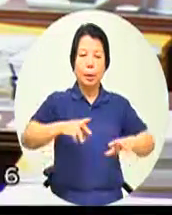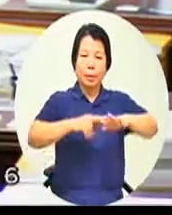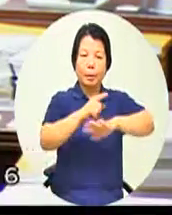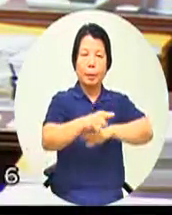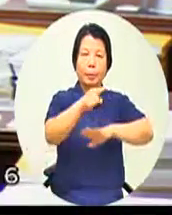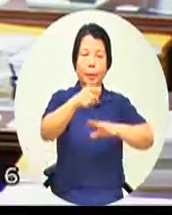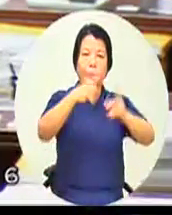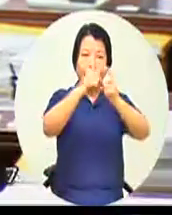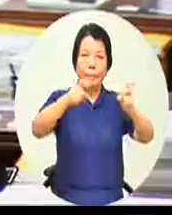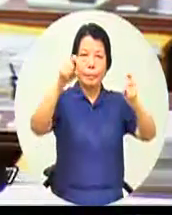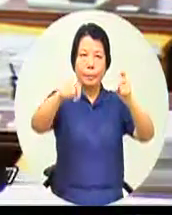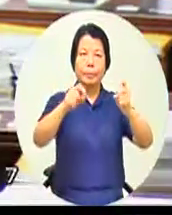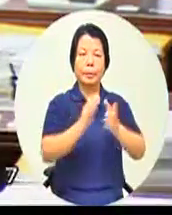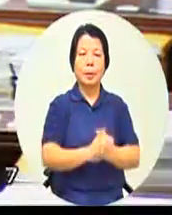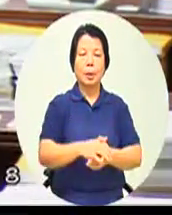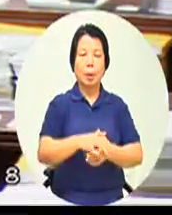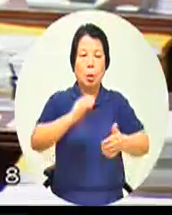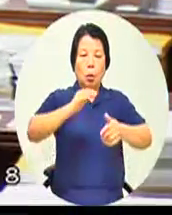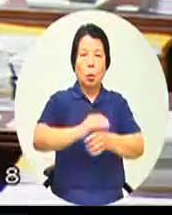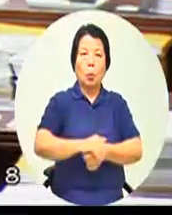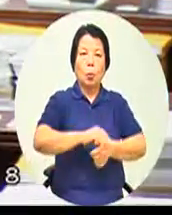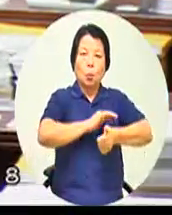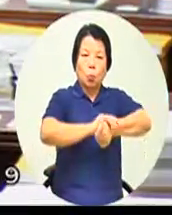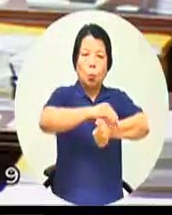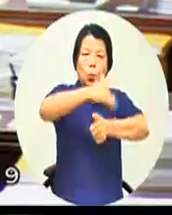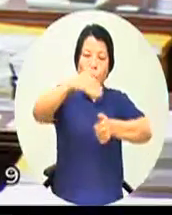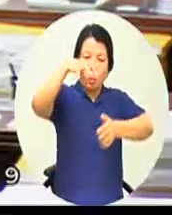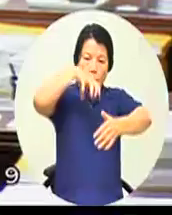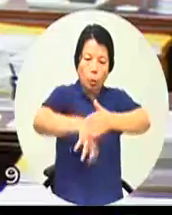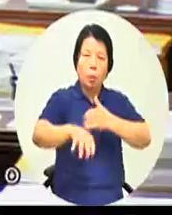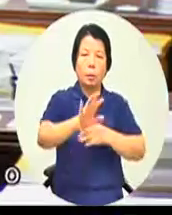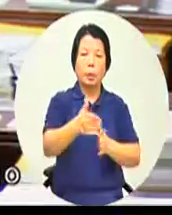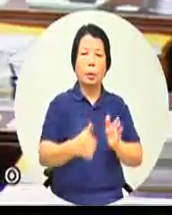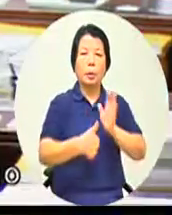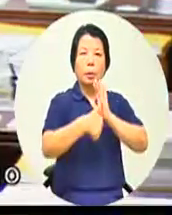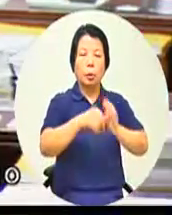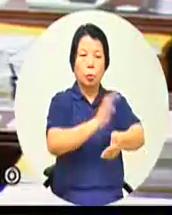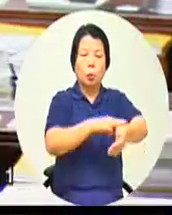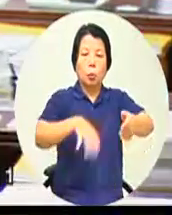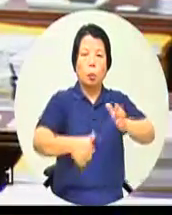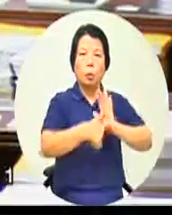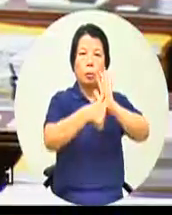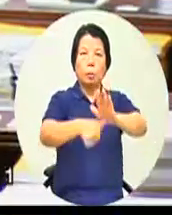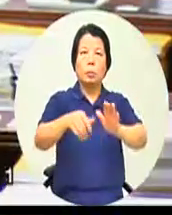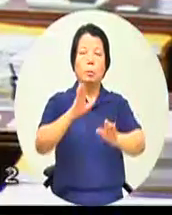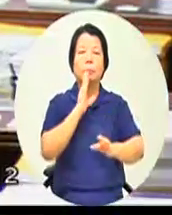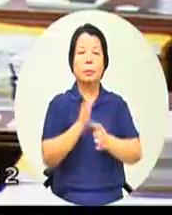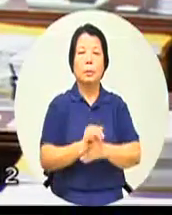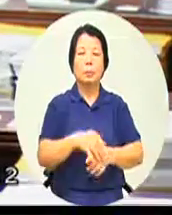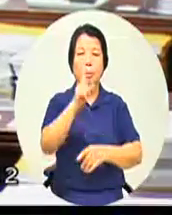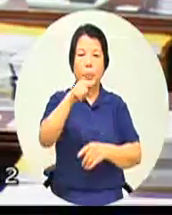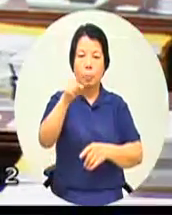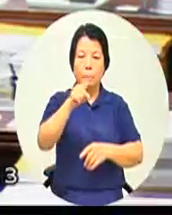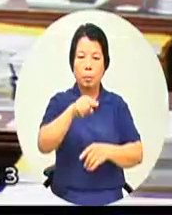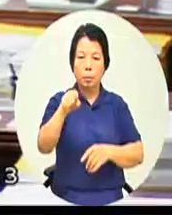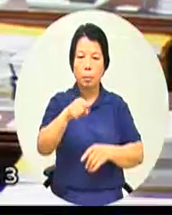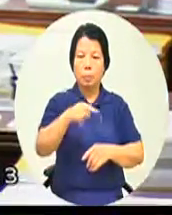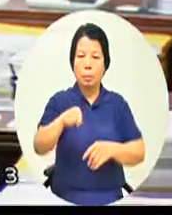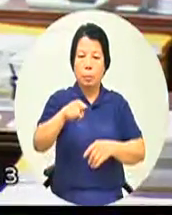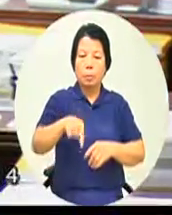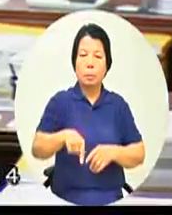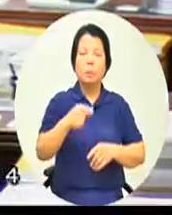实龟山里面哈，我们在左营哈有一个很有名的举人哈，叫做卓兆昌哈，是清朝的一个诗人啊，